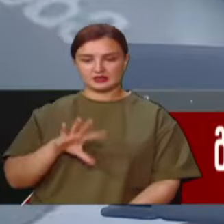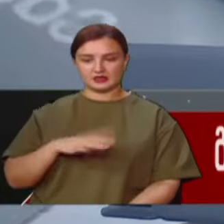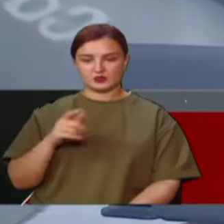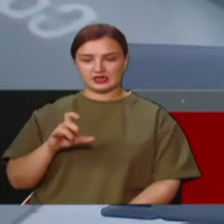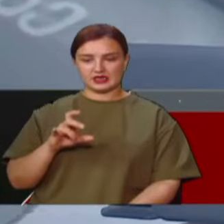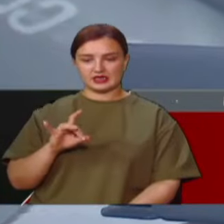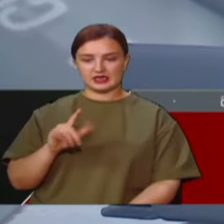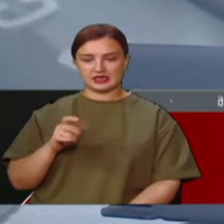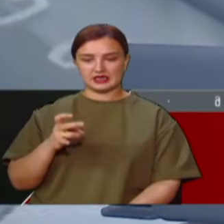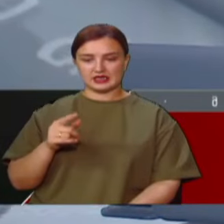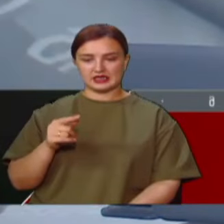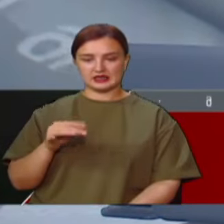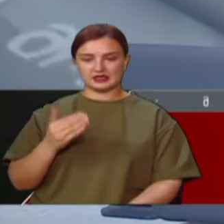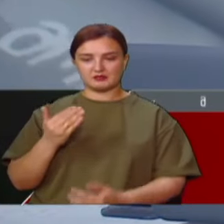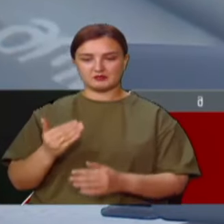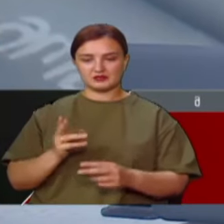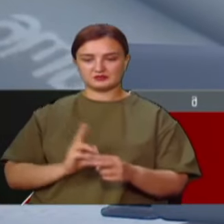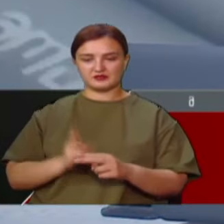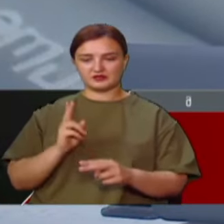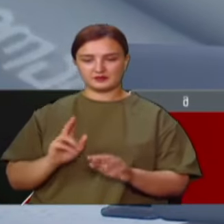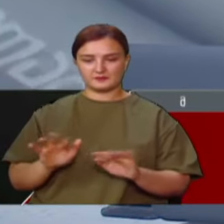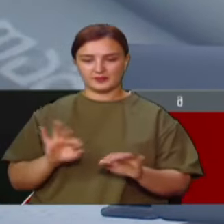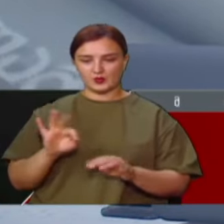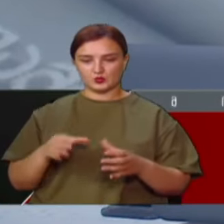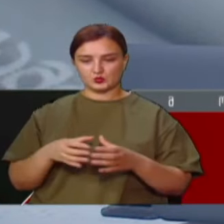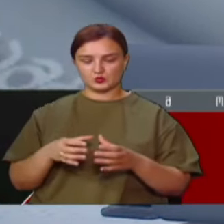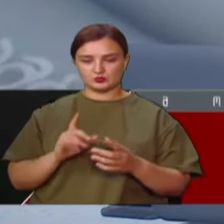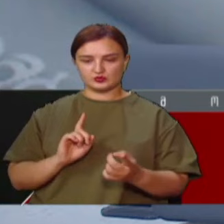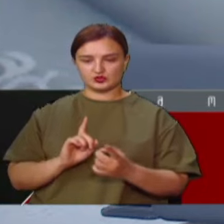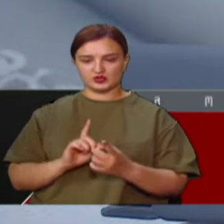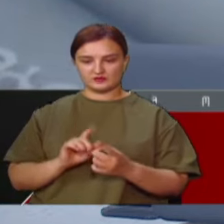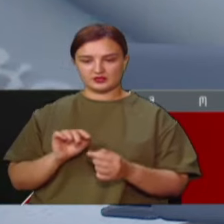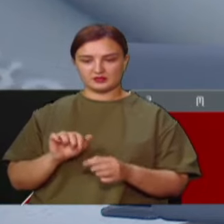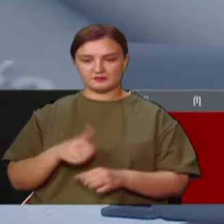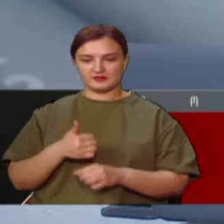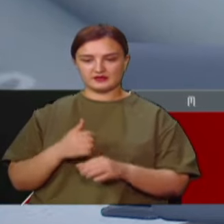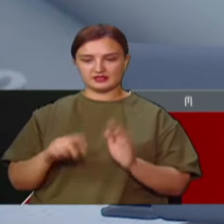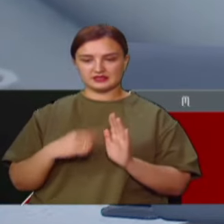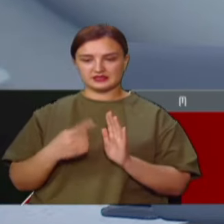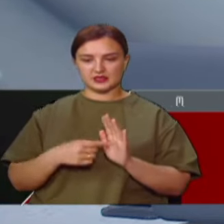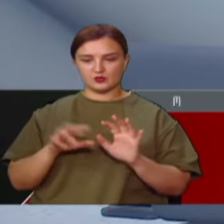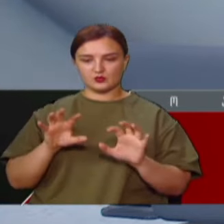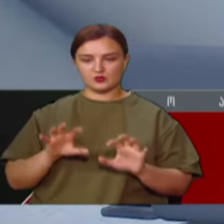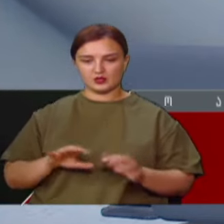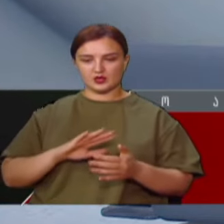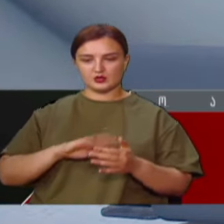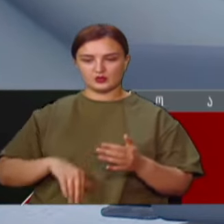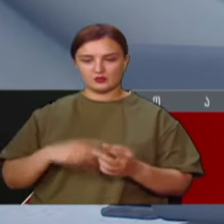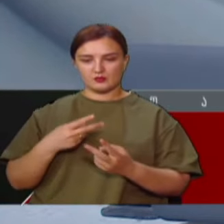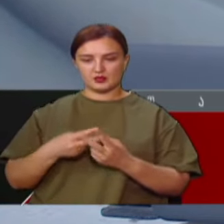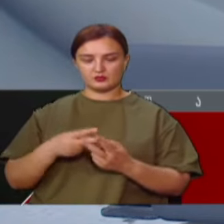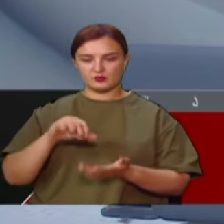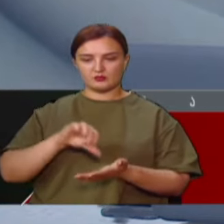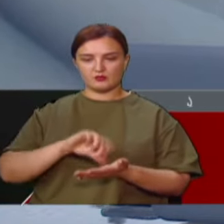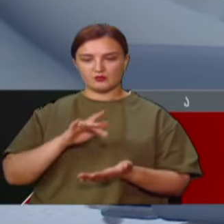ერდეჩი ინციდენტების პრევენციისა და მათზე რეაგირების მექანიზმის ჯგუფის შეხვედრა იმართება შეხვედრაზე. მთავარი საკითხი უკანონო პატიმრობაში მყოფი საქართველოს